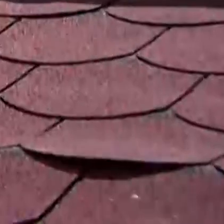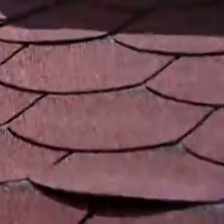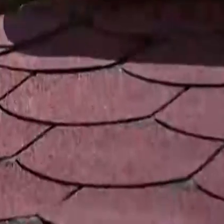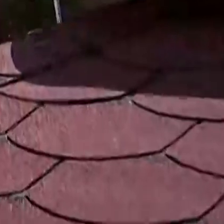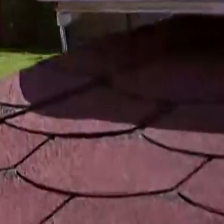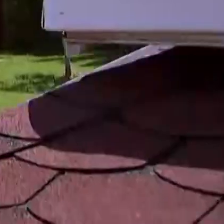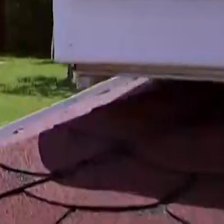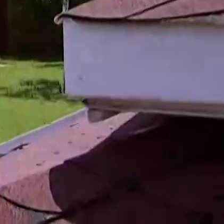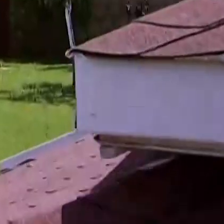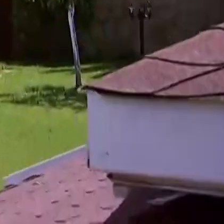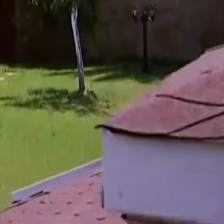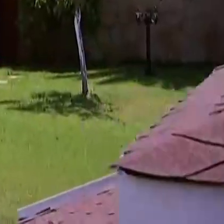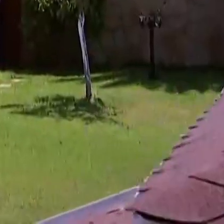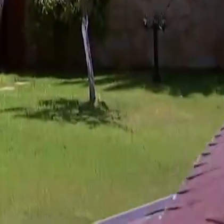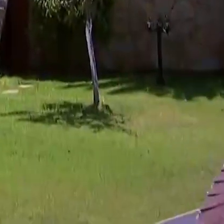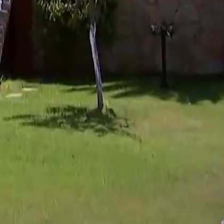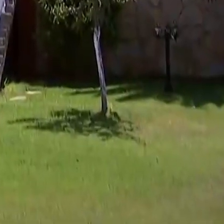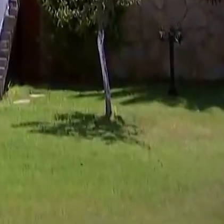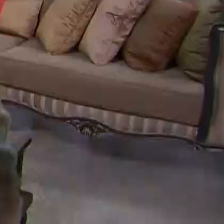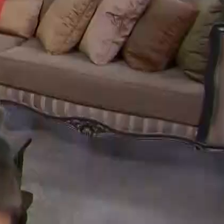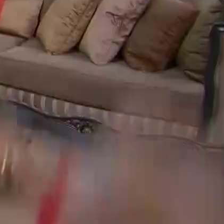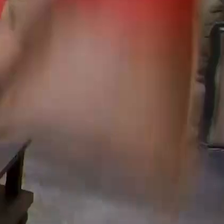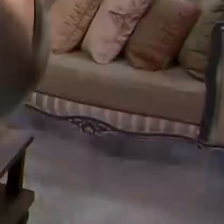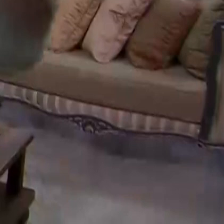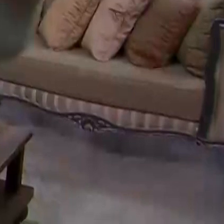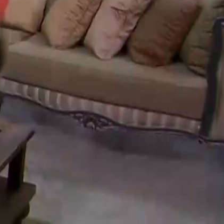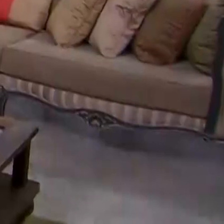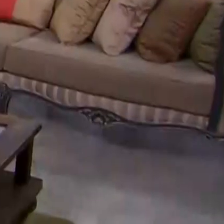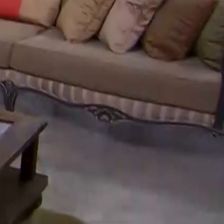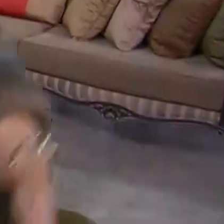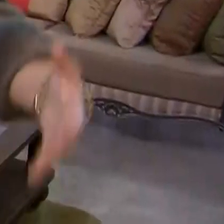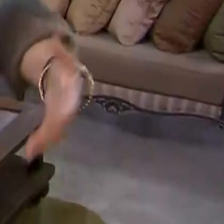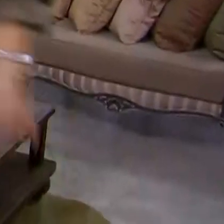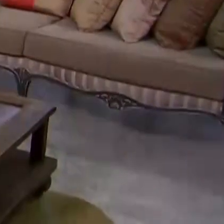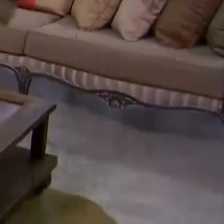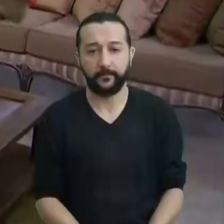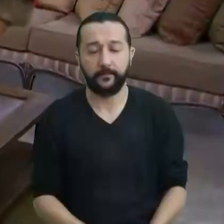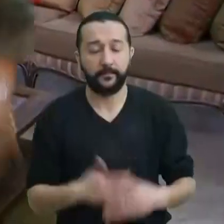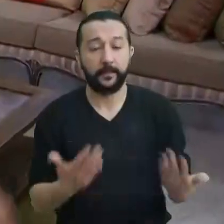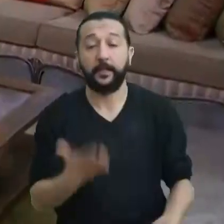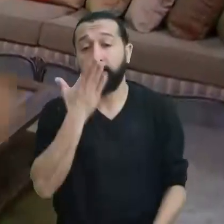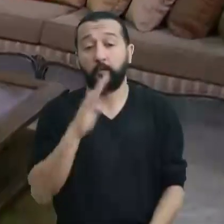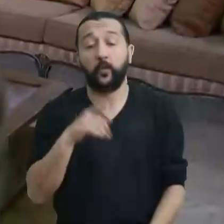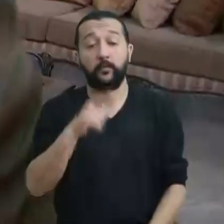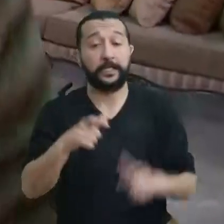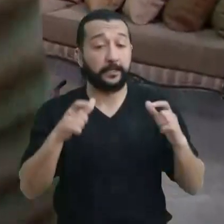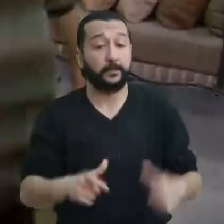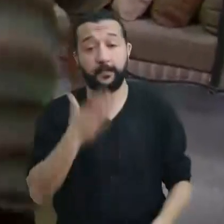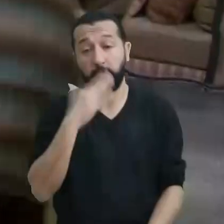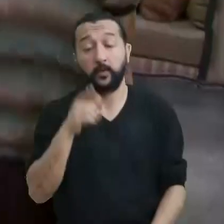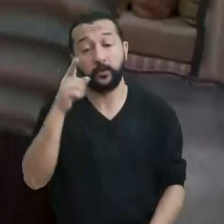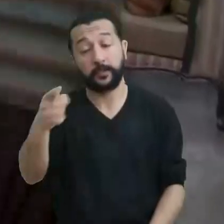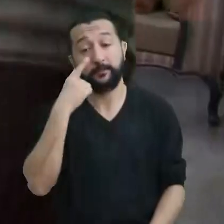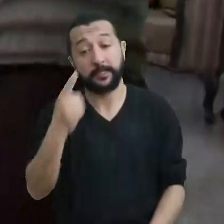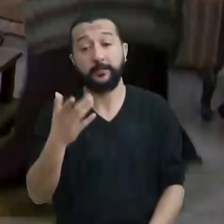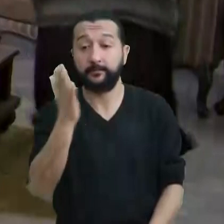Kamelya tarafından villa. Meryem'le Şükrü salonda dip köşe tarantulayı arıyorlar. Yok, burada da yok ha. Şimdi